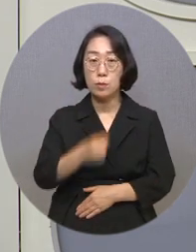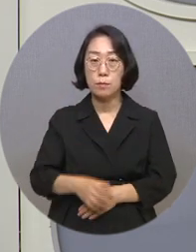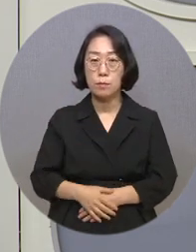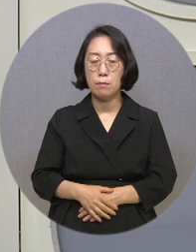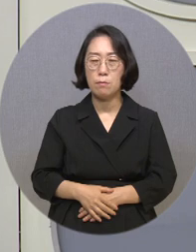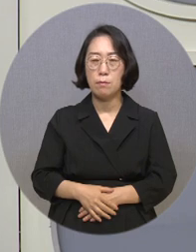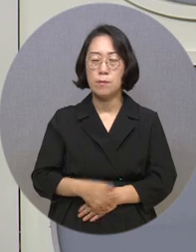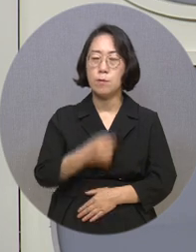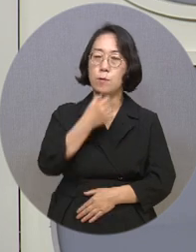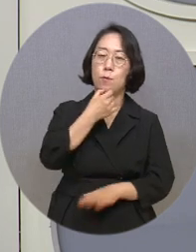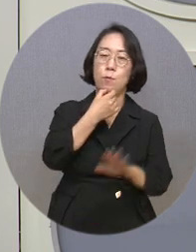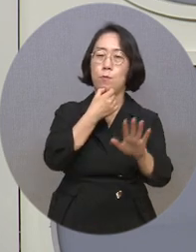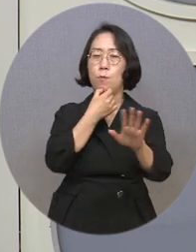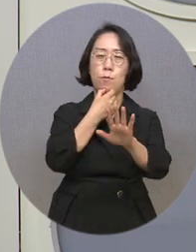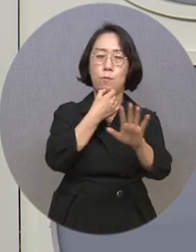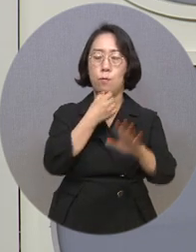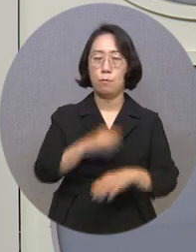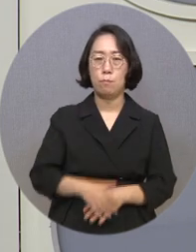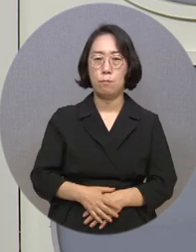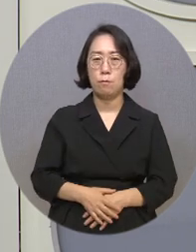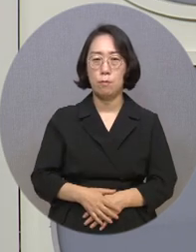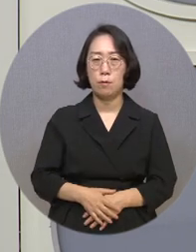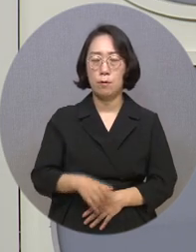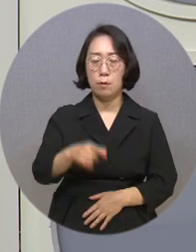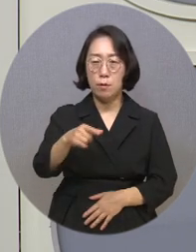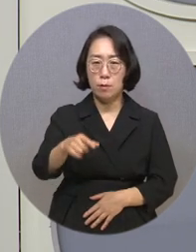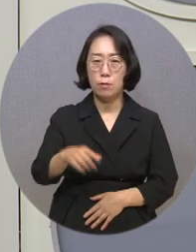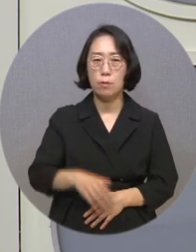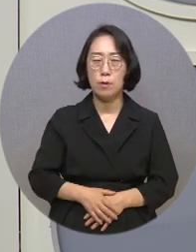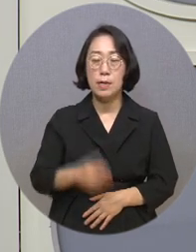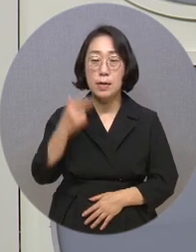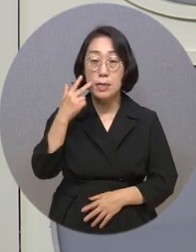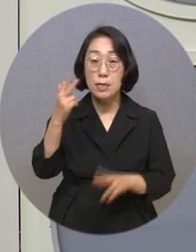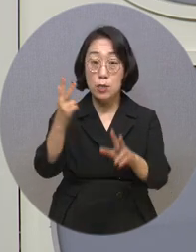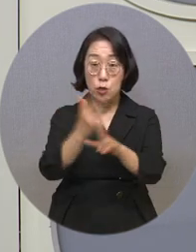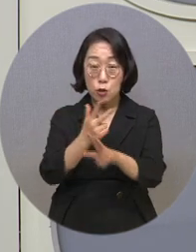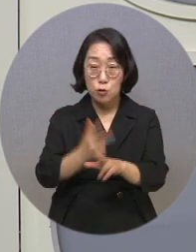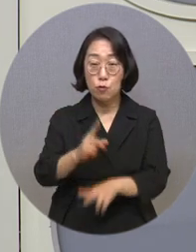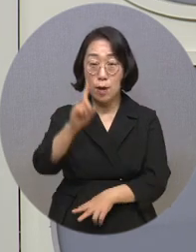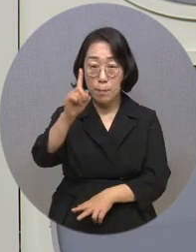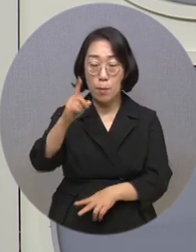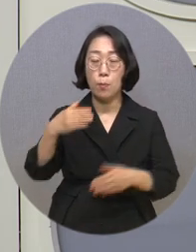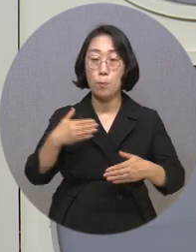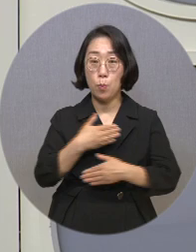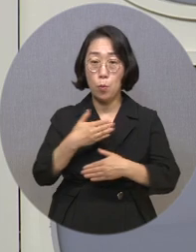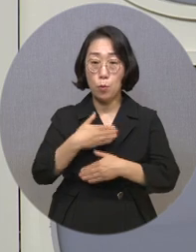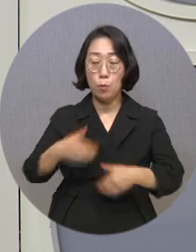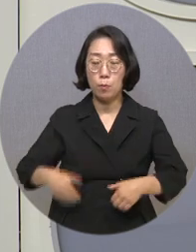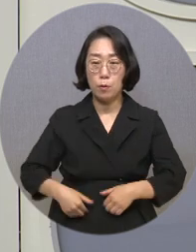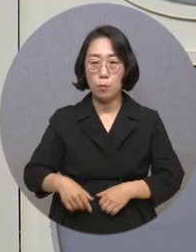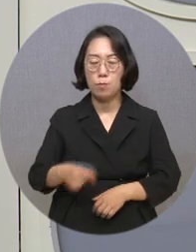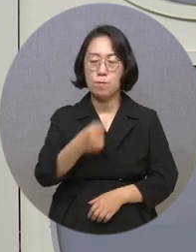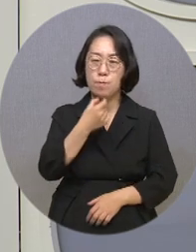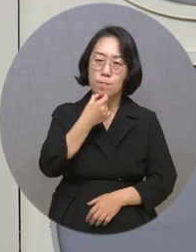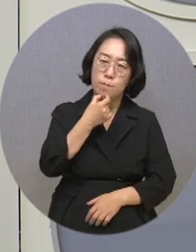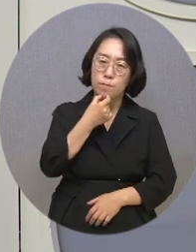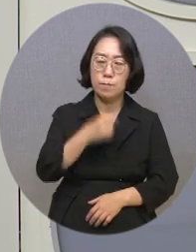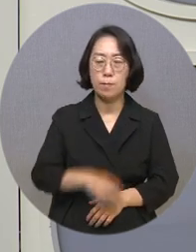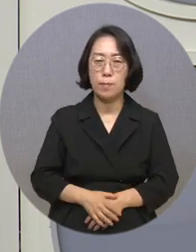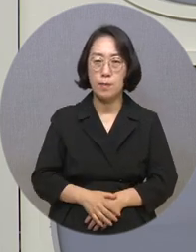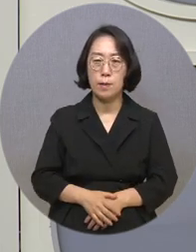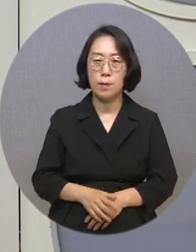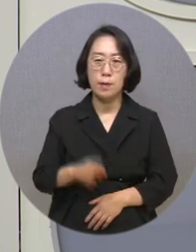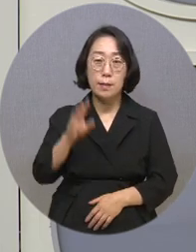해요. 그러면은 어르신 우리는 일주일에 꼭 목욕을 시켜야 되는데 어르신이 안 해. 그러면 한 3일